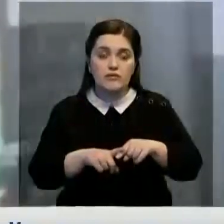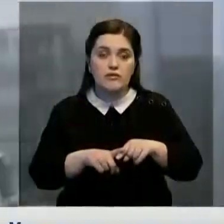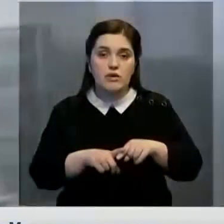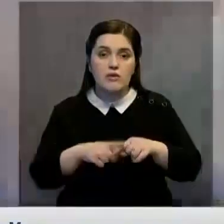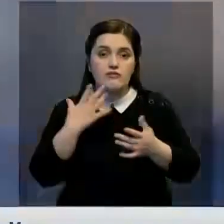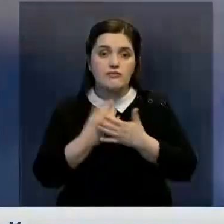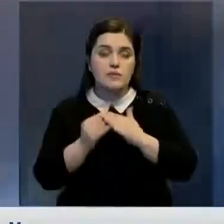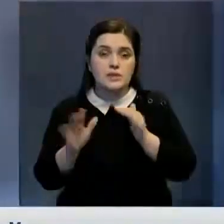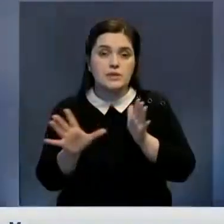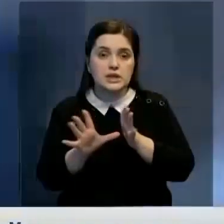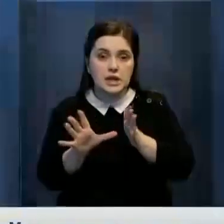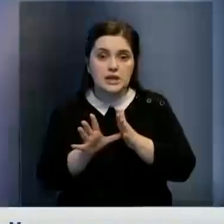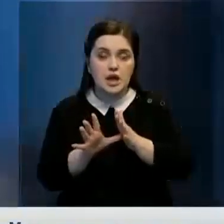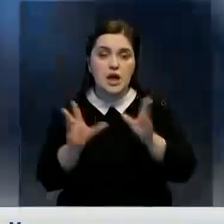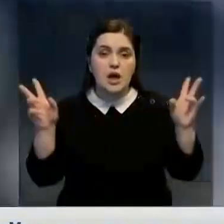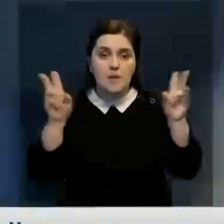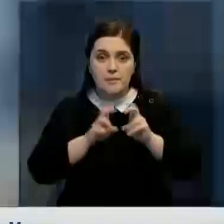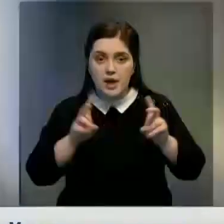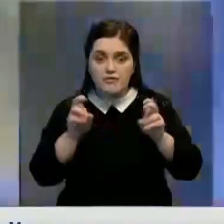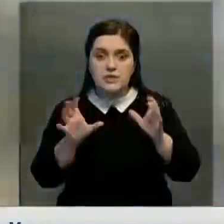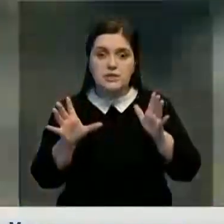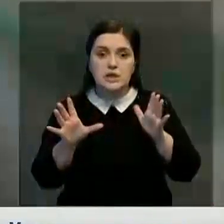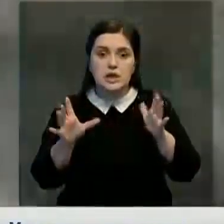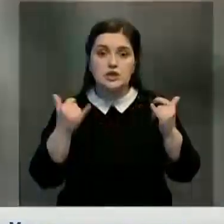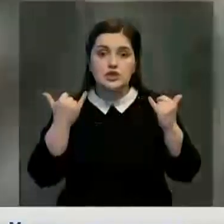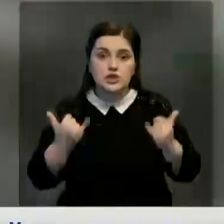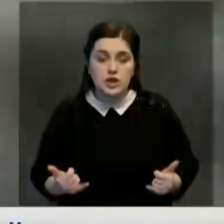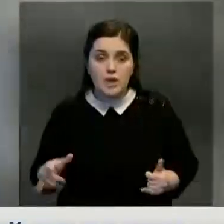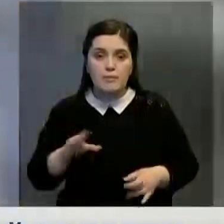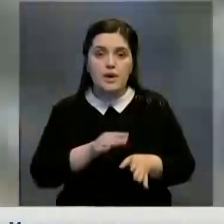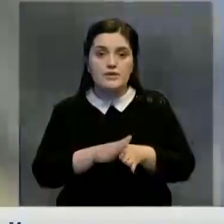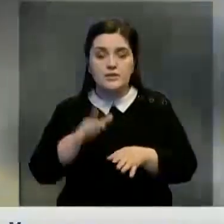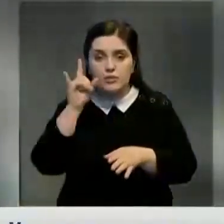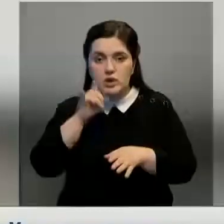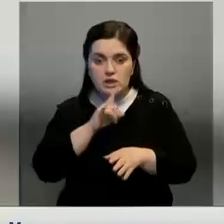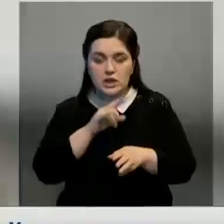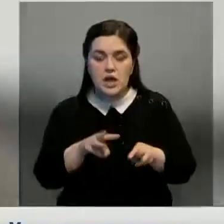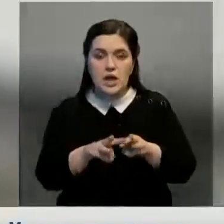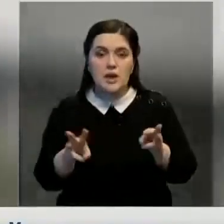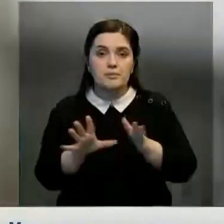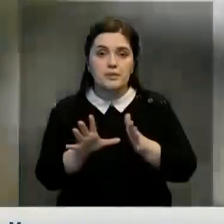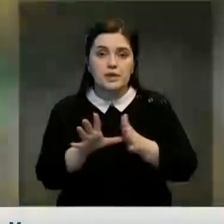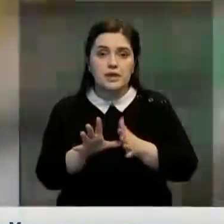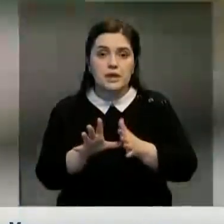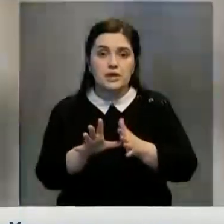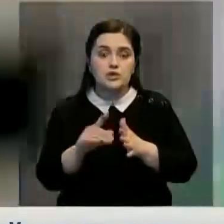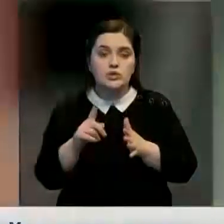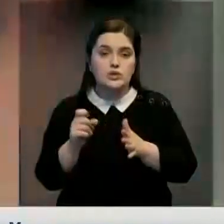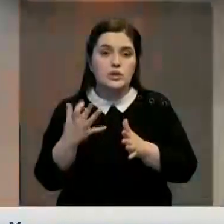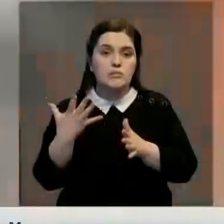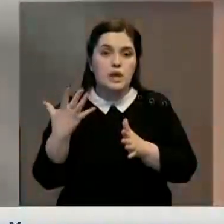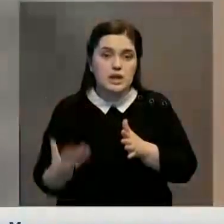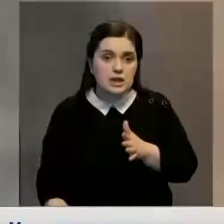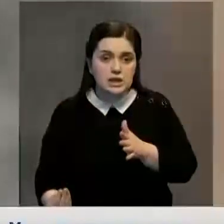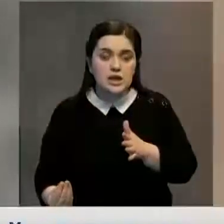органов, в том числе местным энергетикам. Напомню, проверки объектов цифрового майнинга сейчас проводятся по всему Казахстану. В Минэнерго